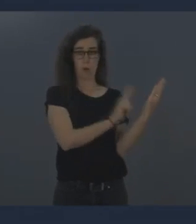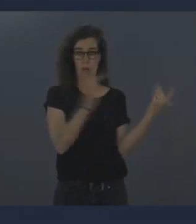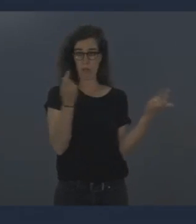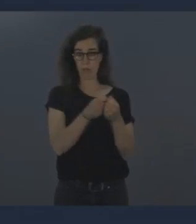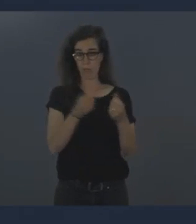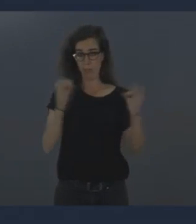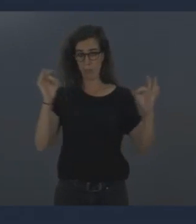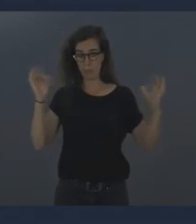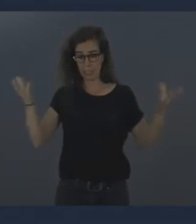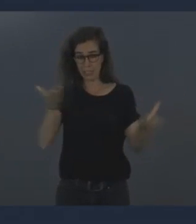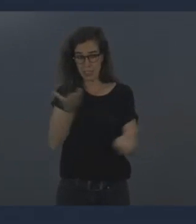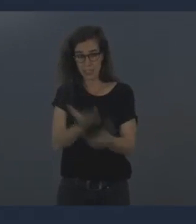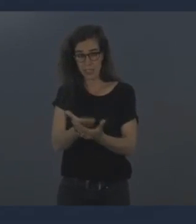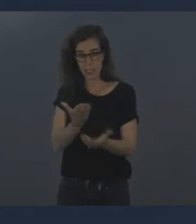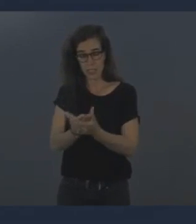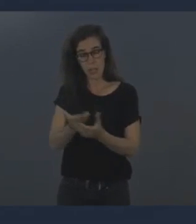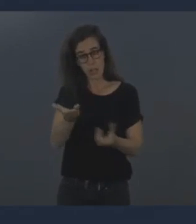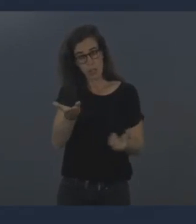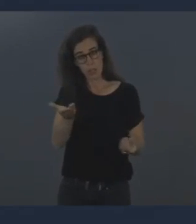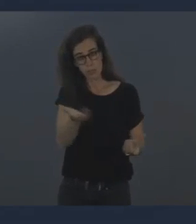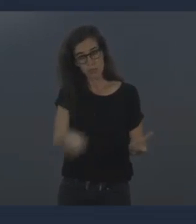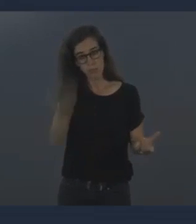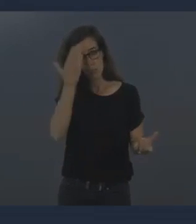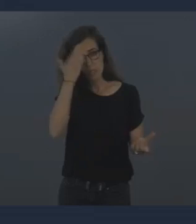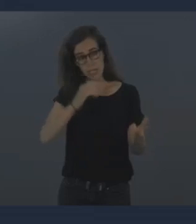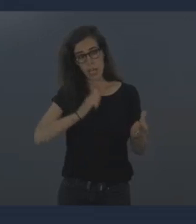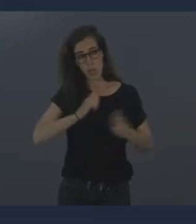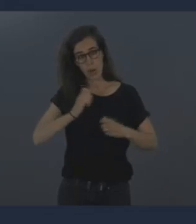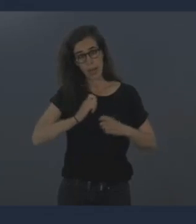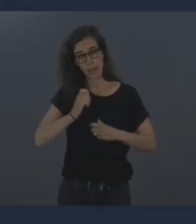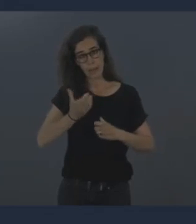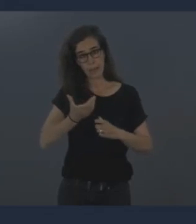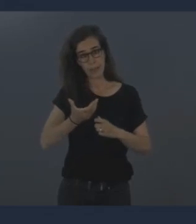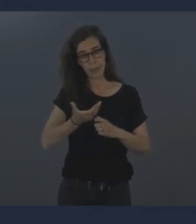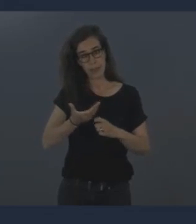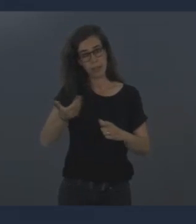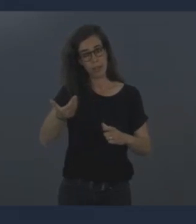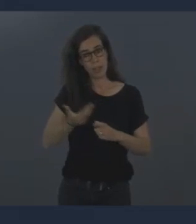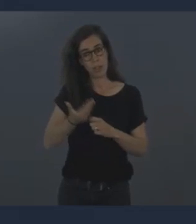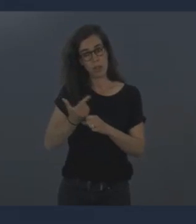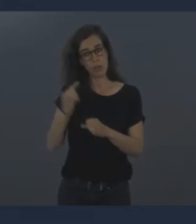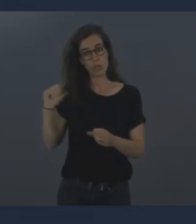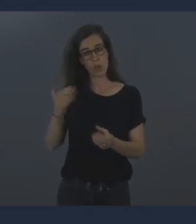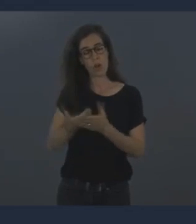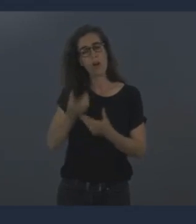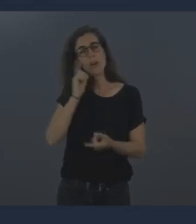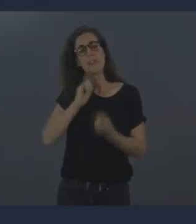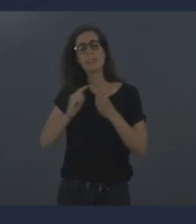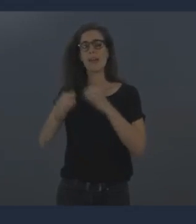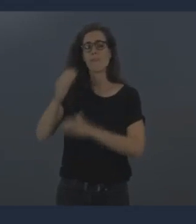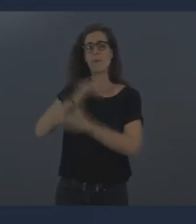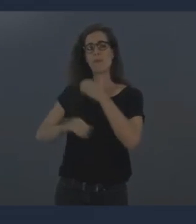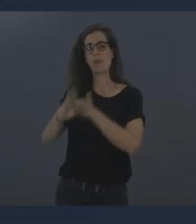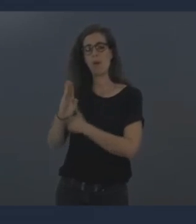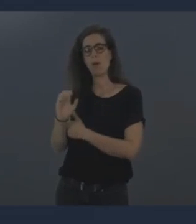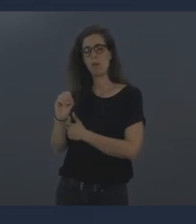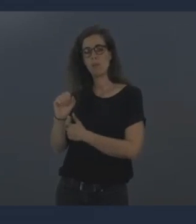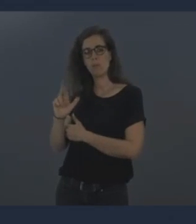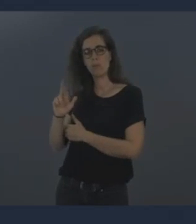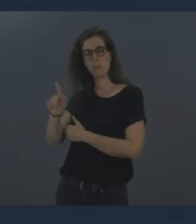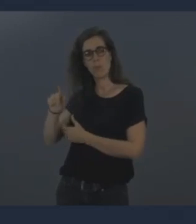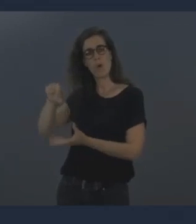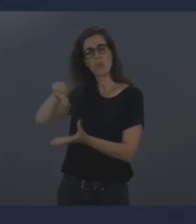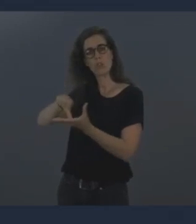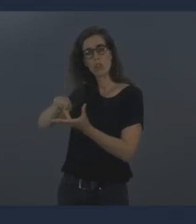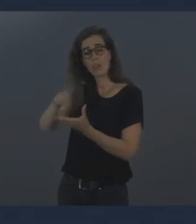dire. Savez-vous, mes chers collègues, que depuis 2 ans, par exemple, vous avez dépensé dans le cadre du plan bourg-centre près d'1 demi-million d'euros